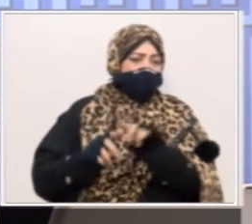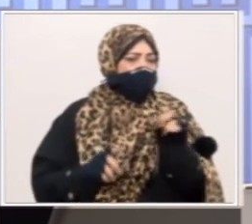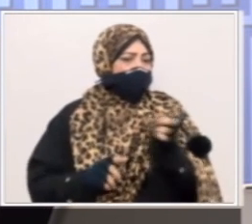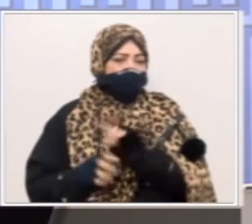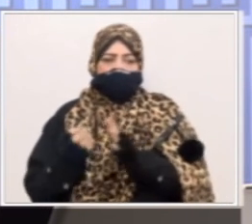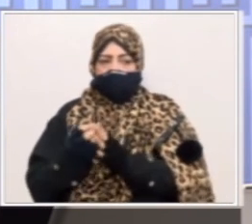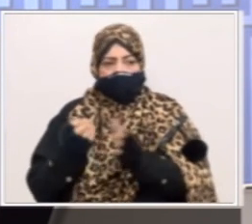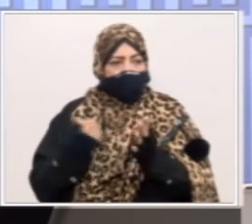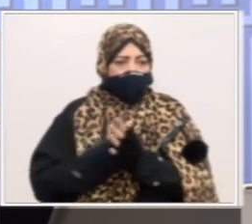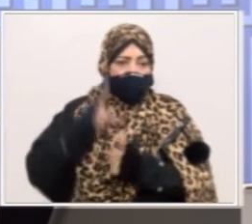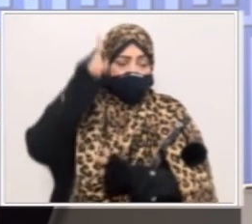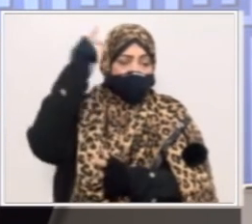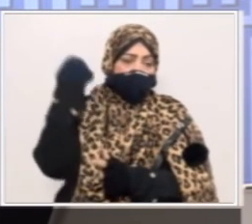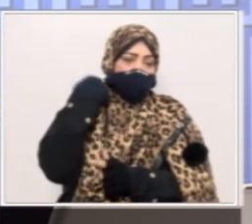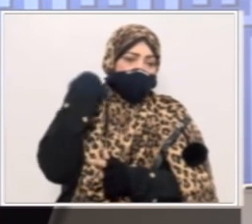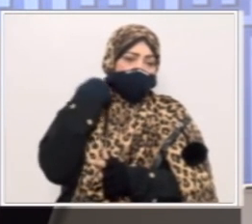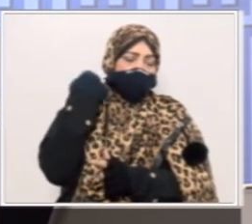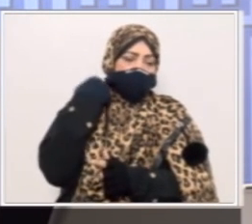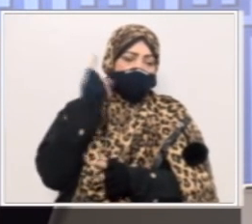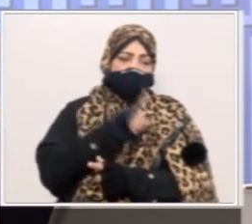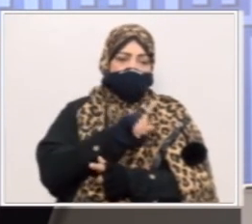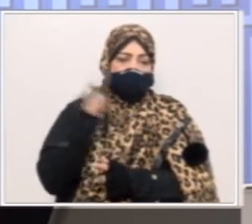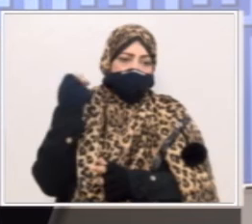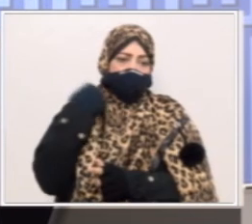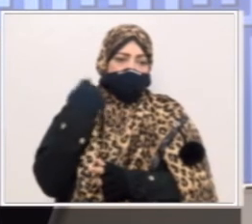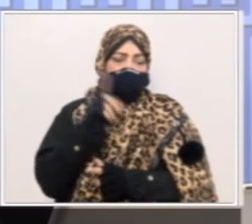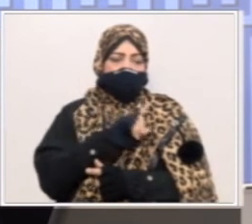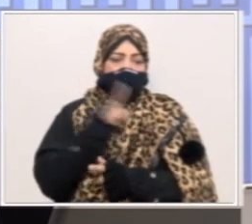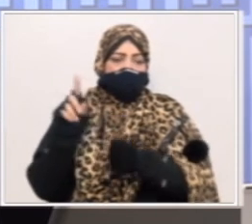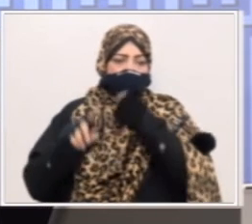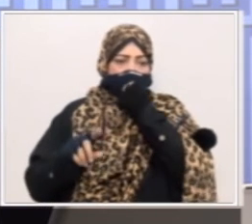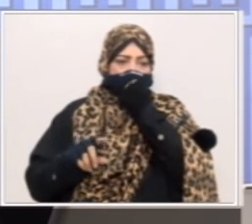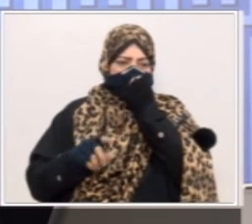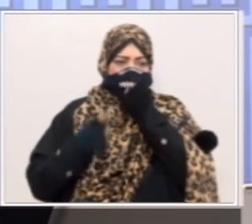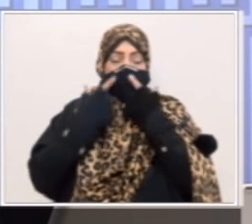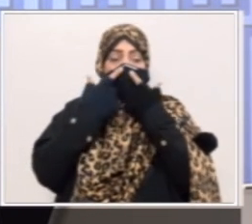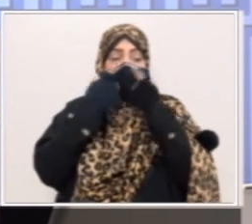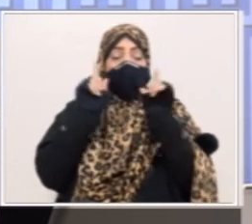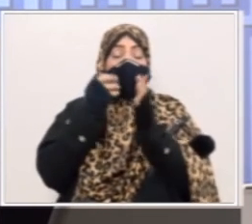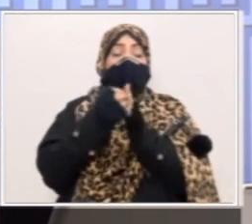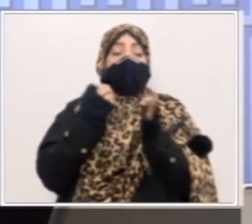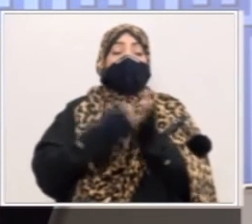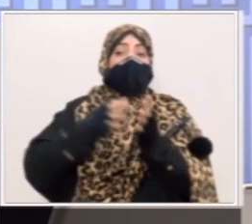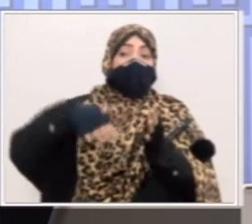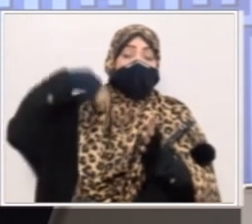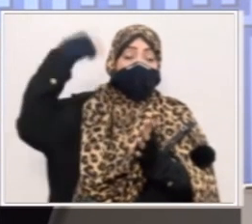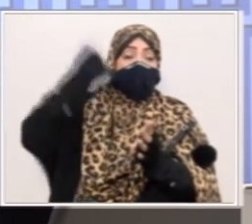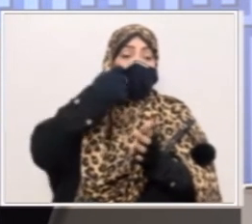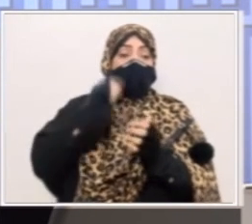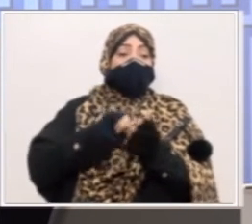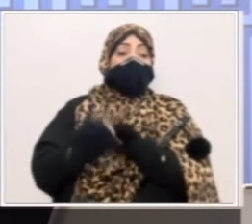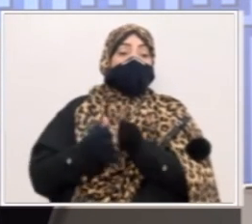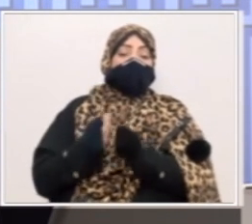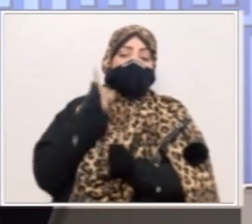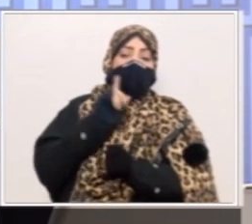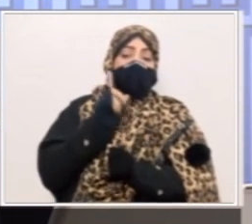رائحة الجنة المرأة التي طلبت الطلاق والفراق زوجها من غير سبب ومن غير عذر شرعي. أما